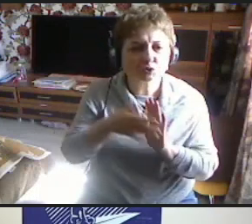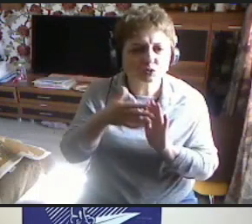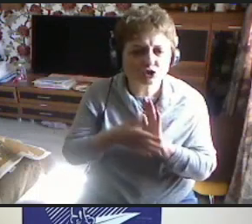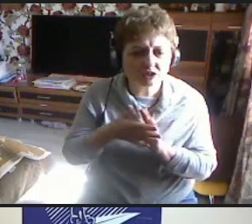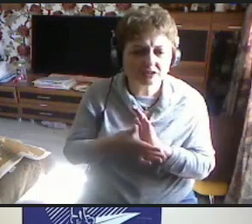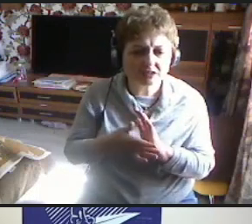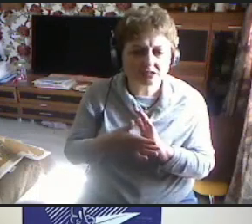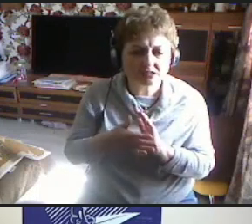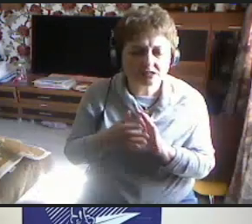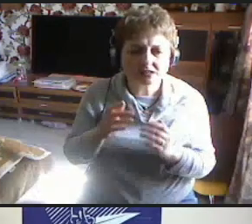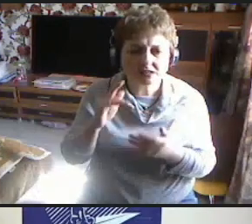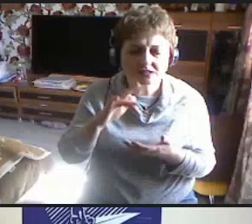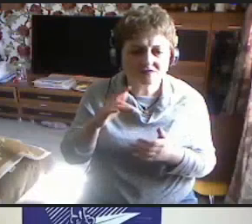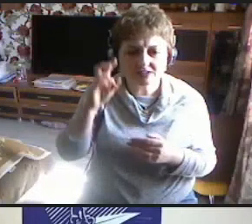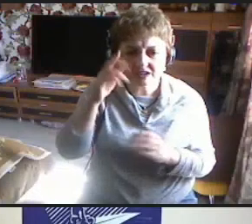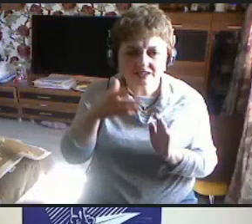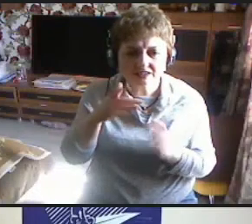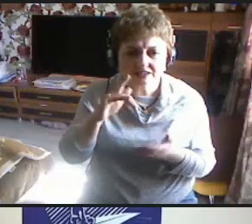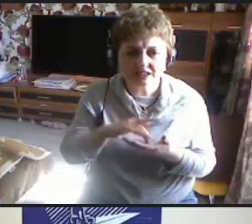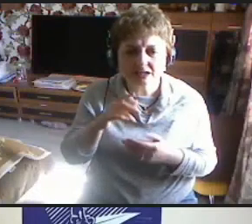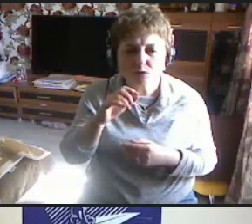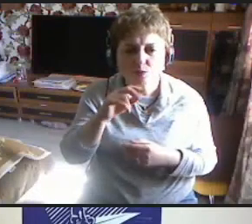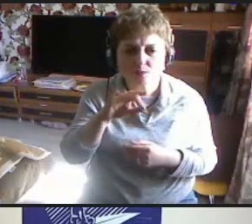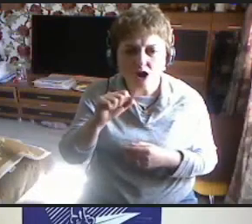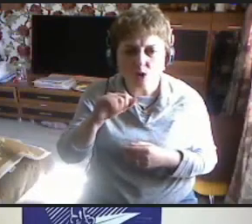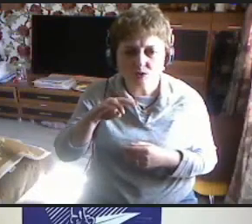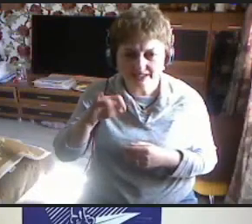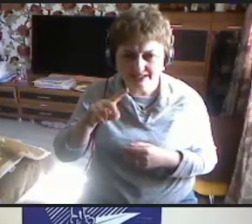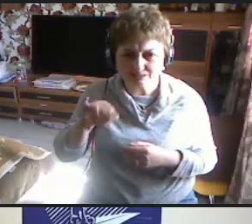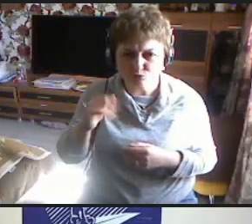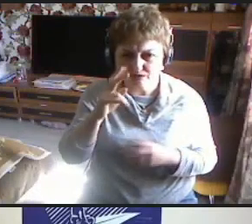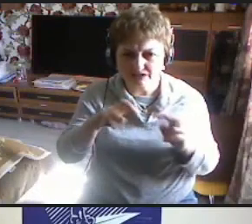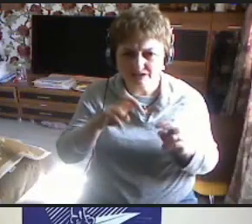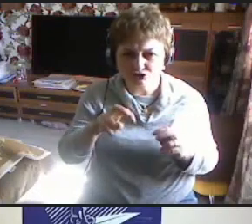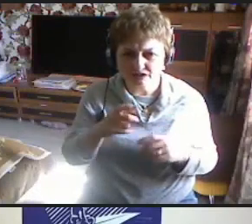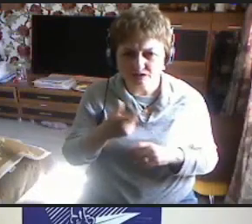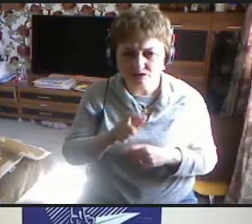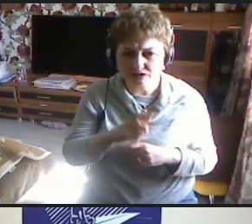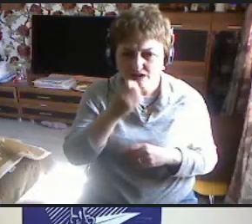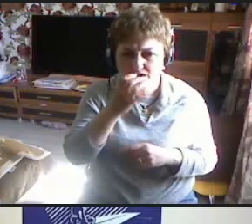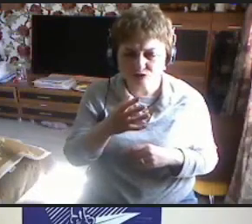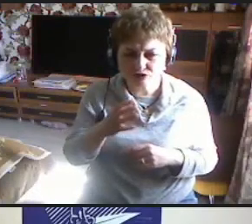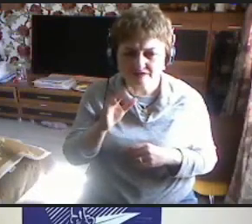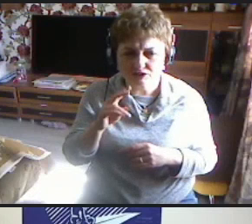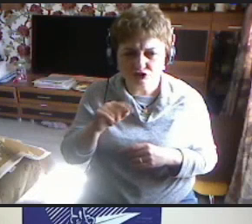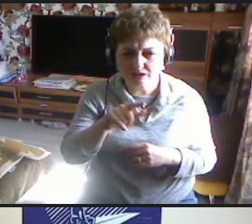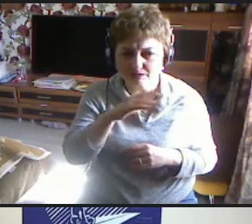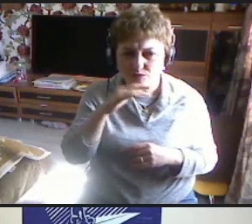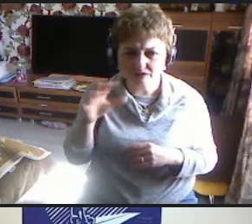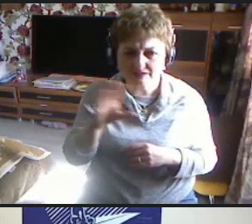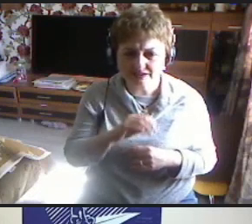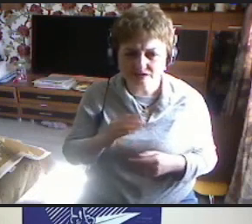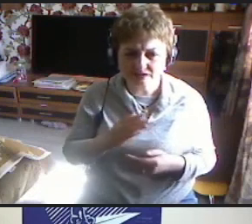федеральный центр по аутизму, разыщите, очень как бы хорошие вещи, я думаю, что там много всего.